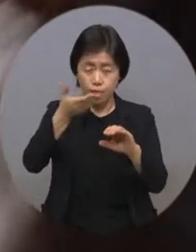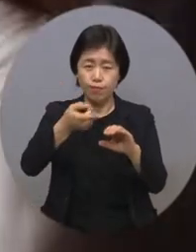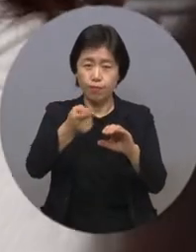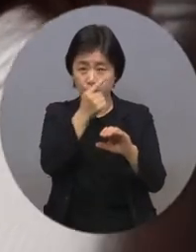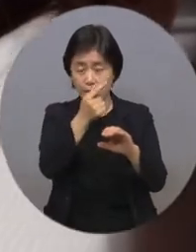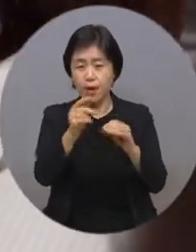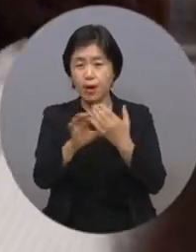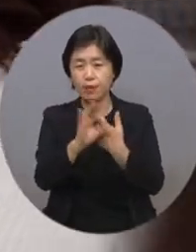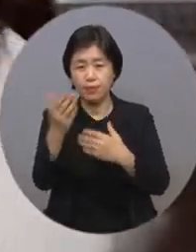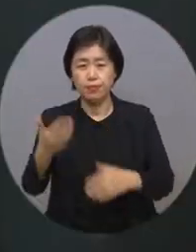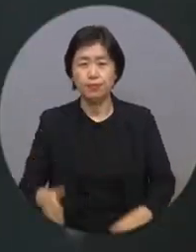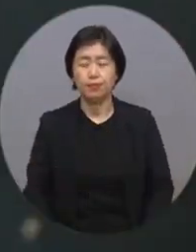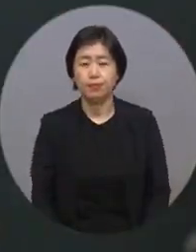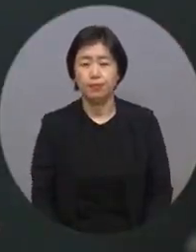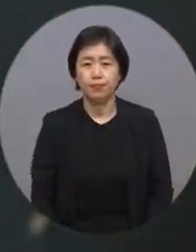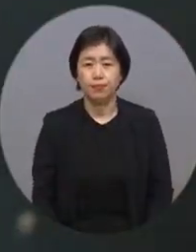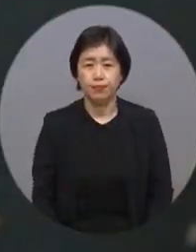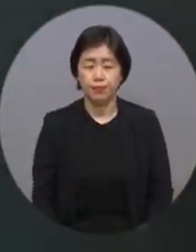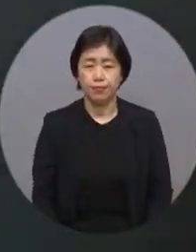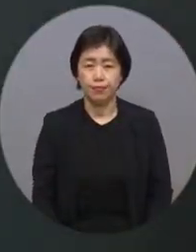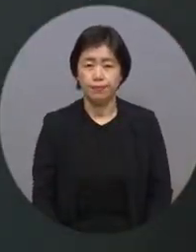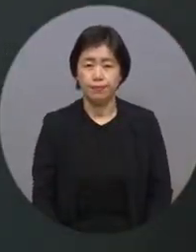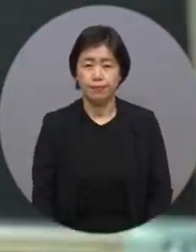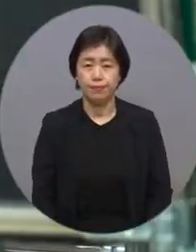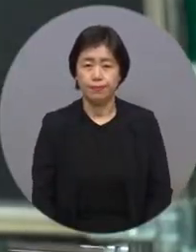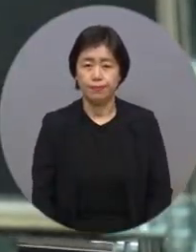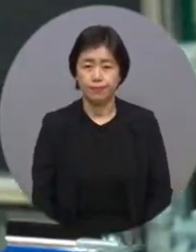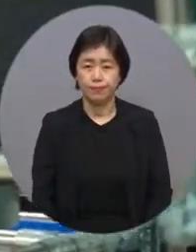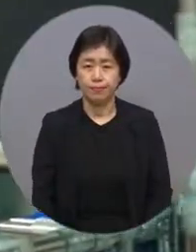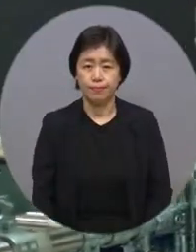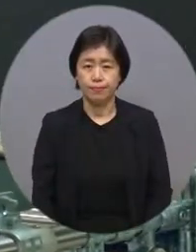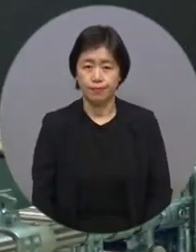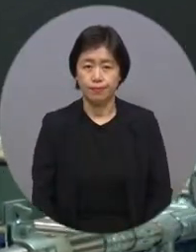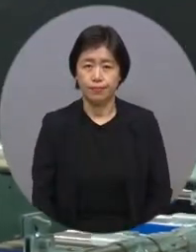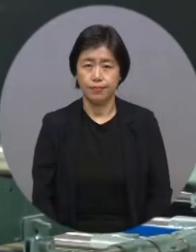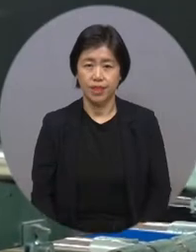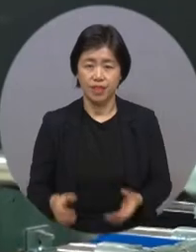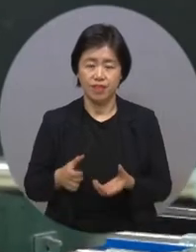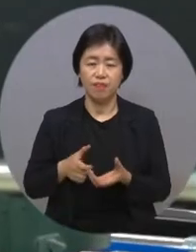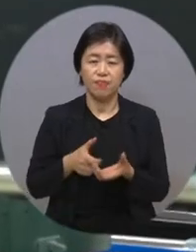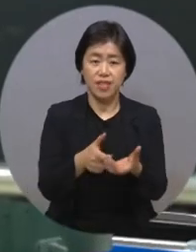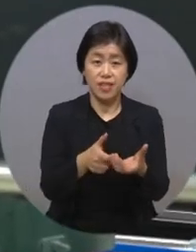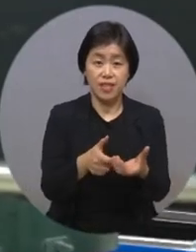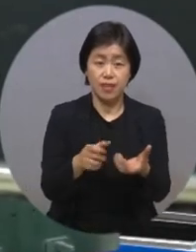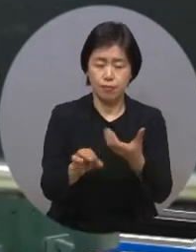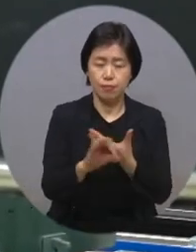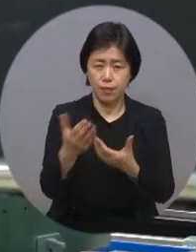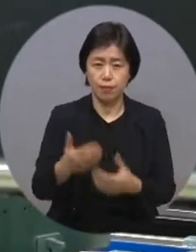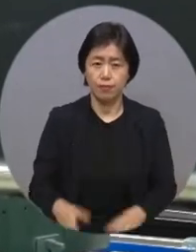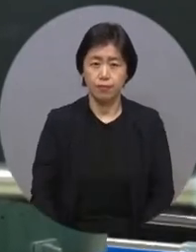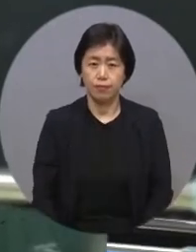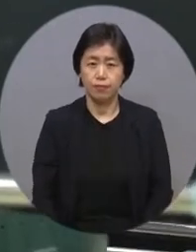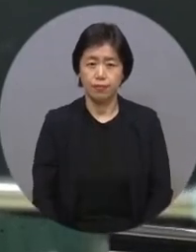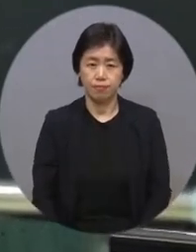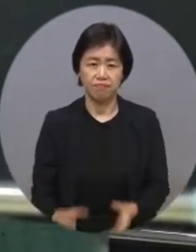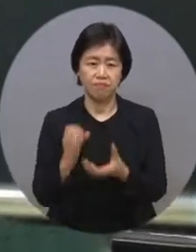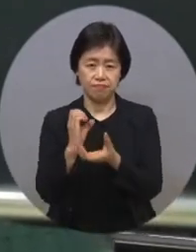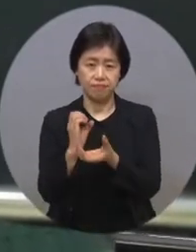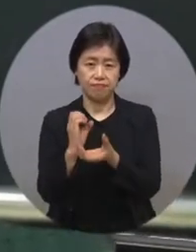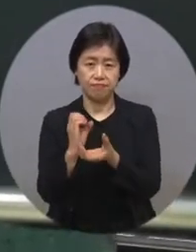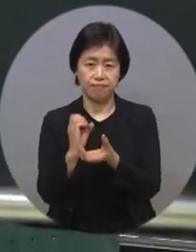고정을 시켜주시면 똑같이 풀르는 작업을 해요. 근데 작동 방법은 그냥 미시기만 하면 되세요. 드라이버를 딱